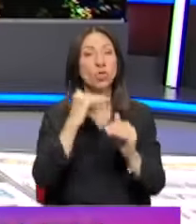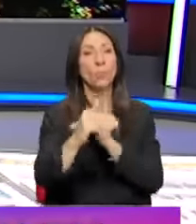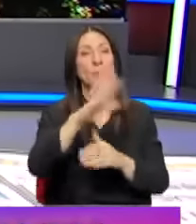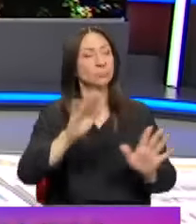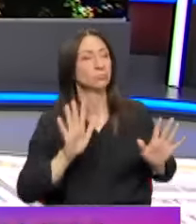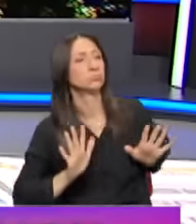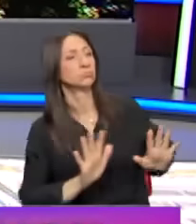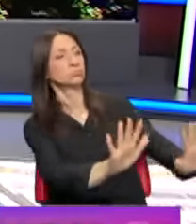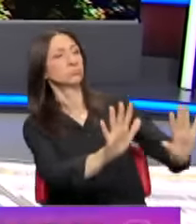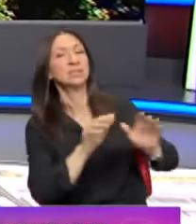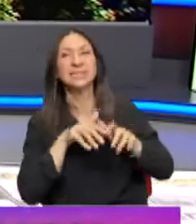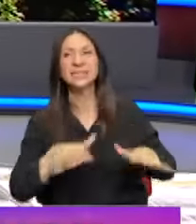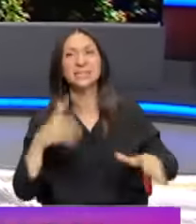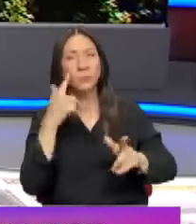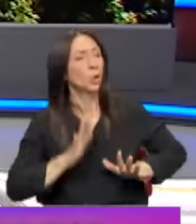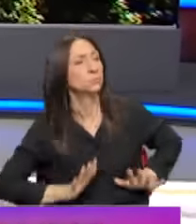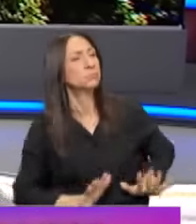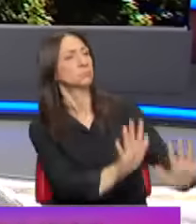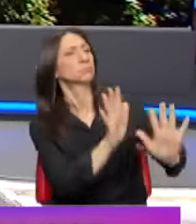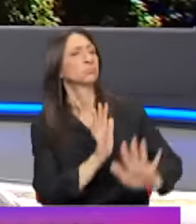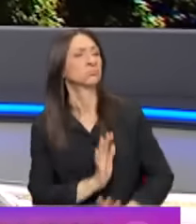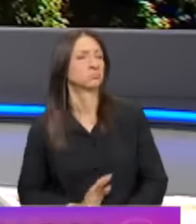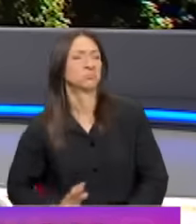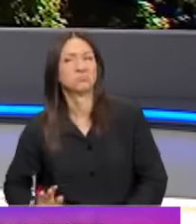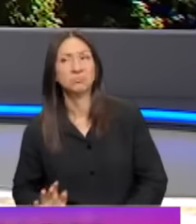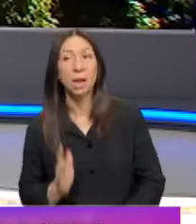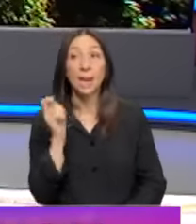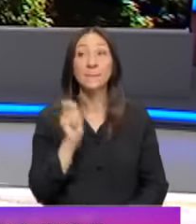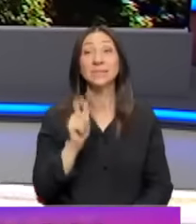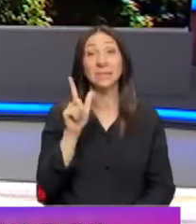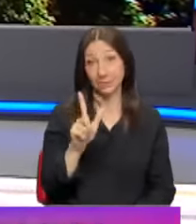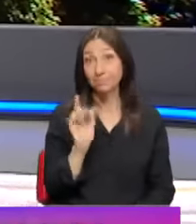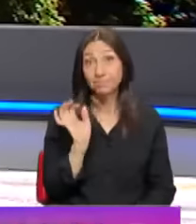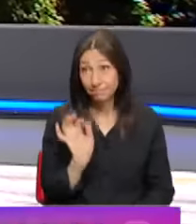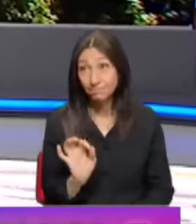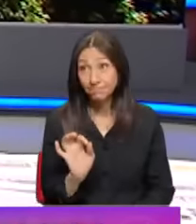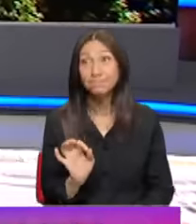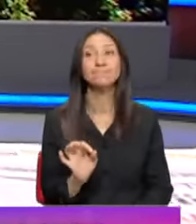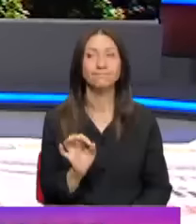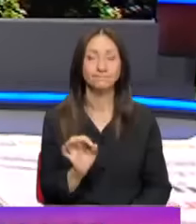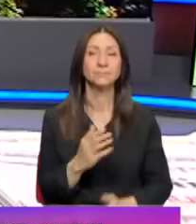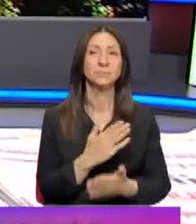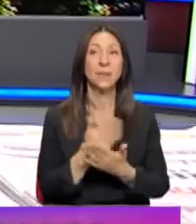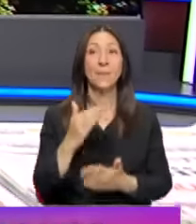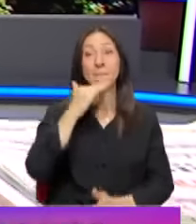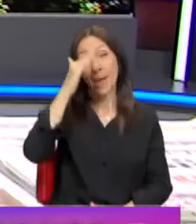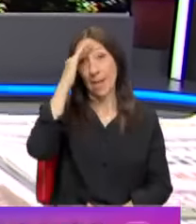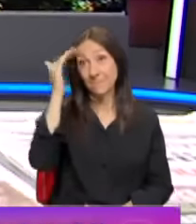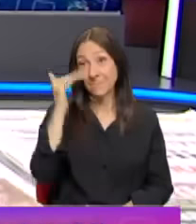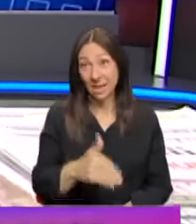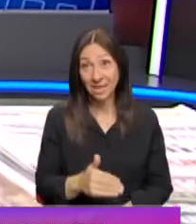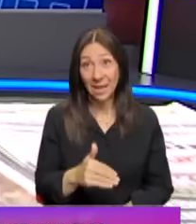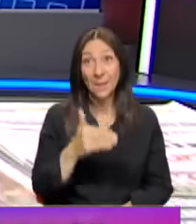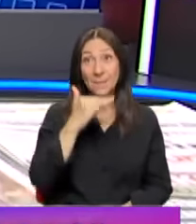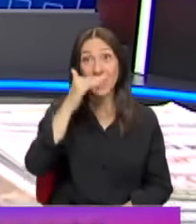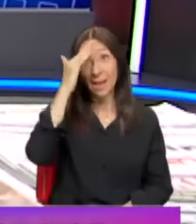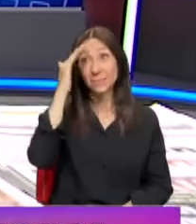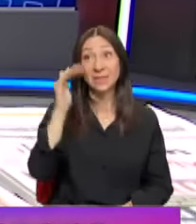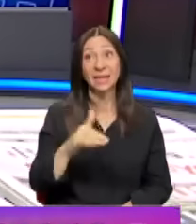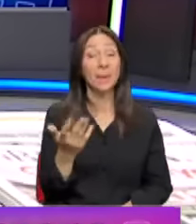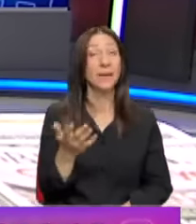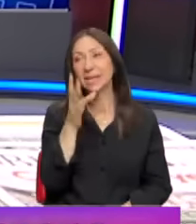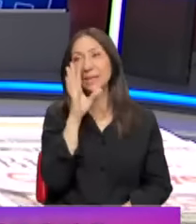da sistemsel olarak da dışlandığı bir ülke kalkınır, öyle değil mi? Devam edelim. Bayram geldi. Bayram geldi